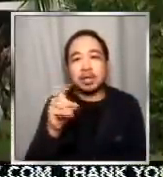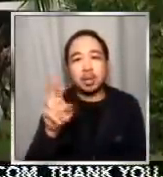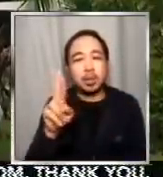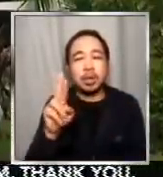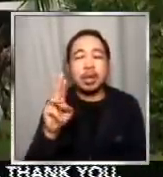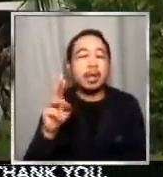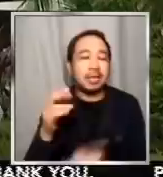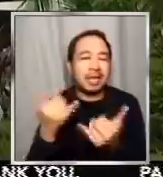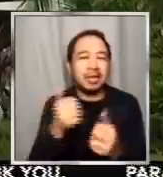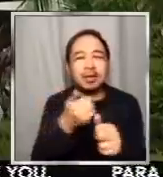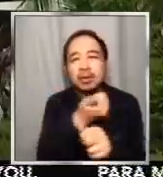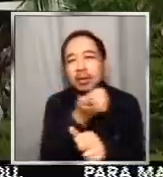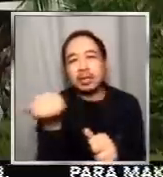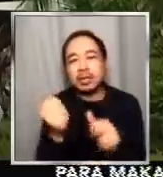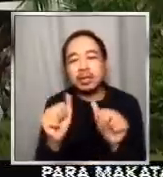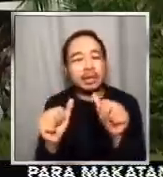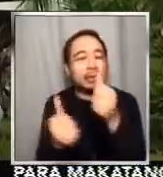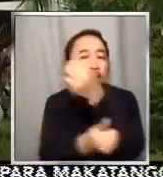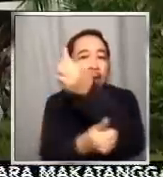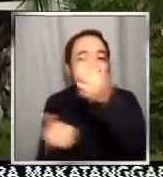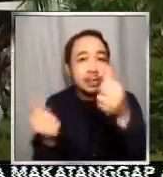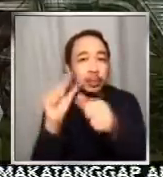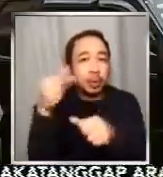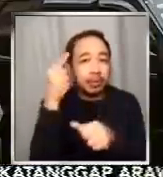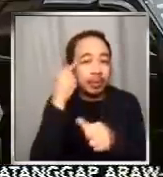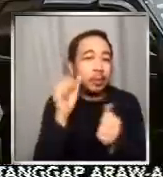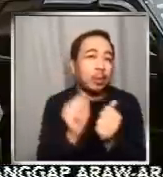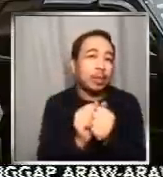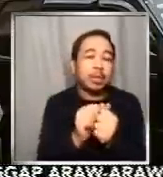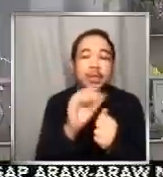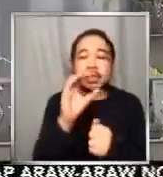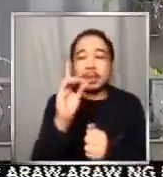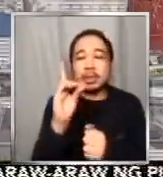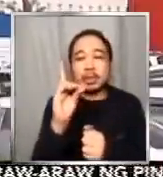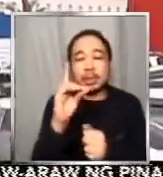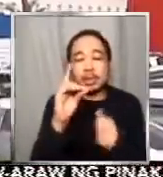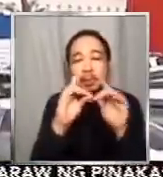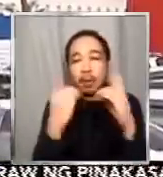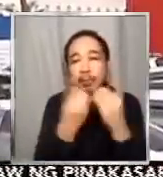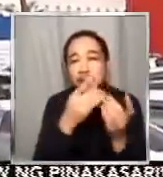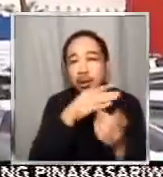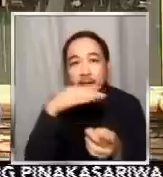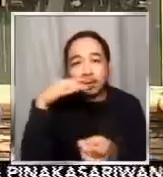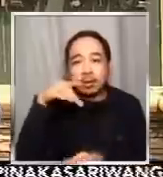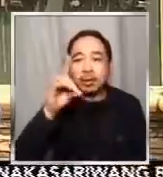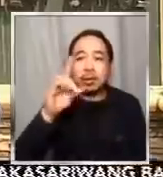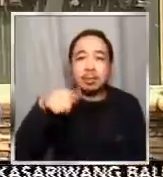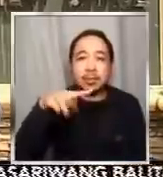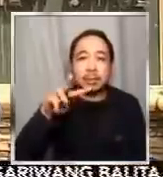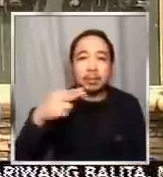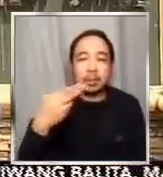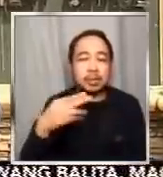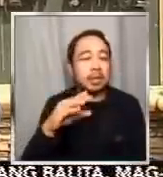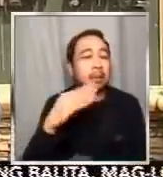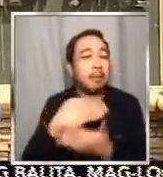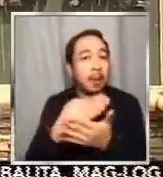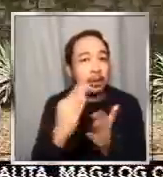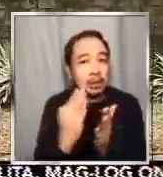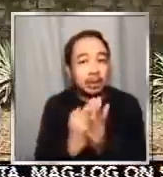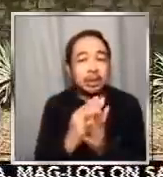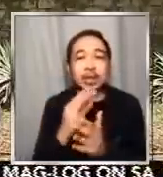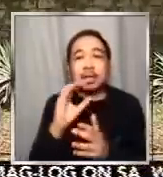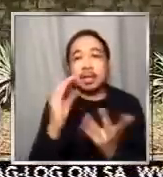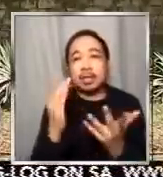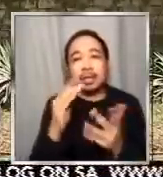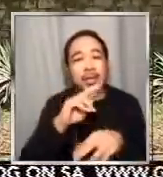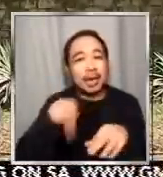pamahalaang kasama sa task force ay ang Department of Agriculture, DPWH, Budget, DSWD, National Irrigation Administration,